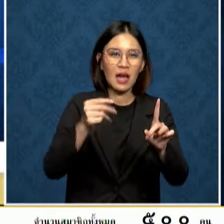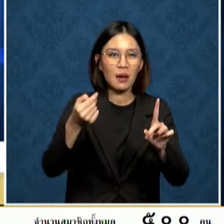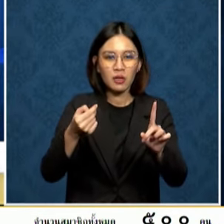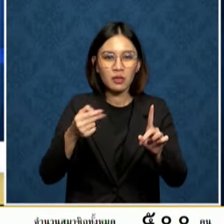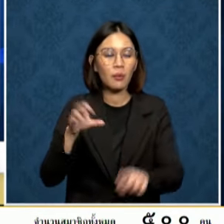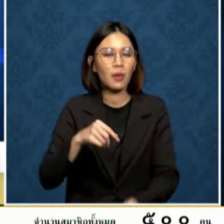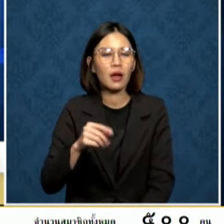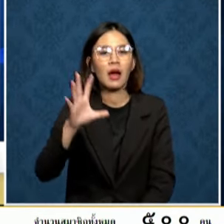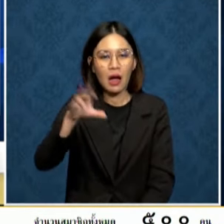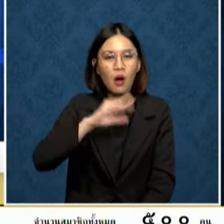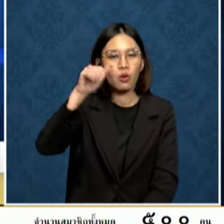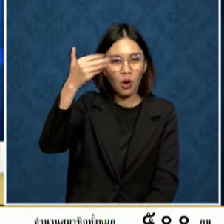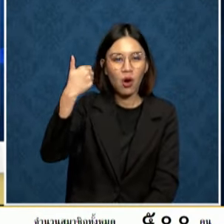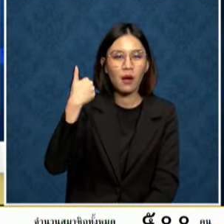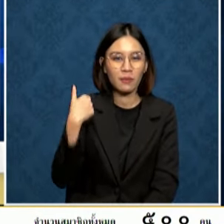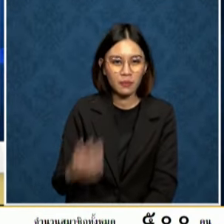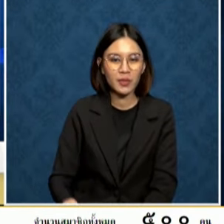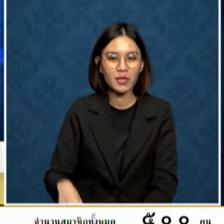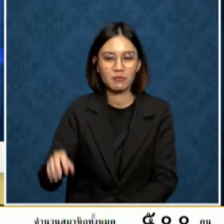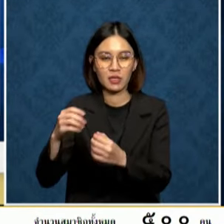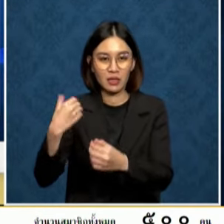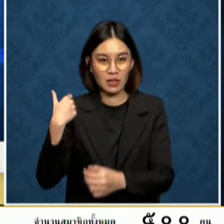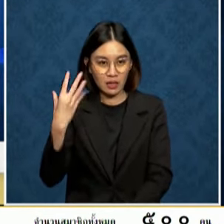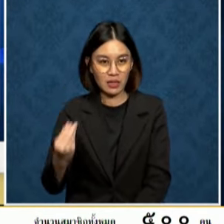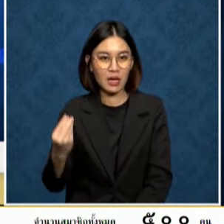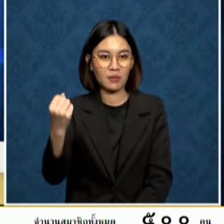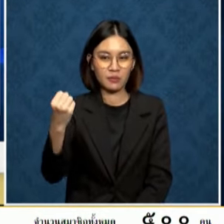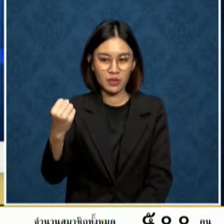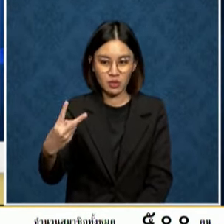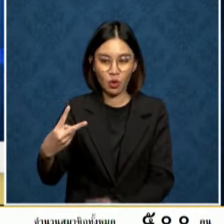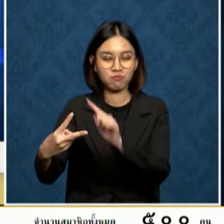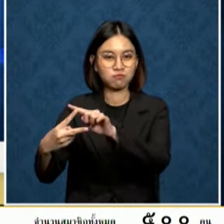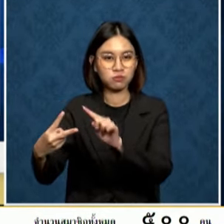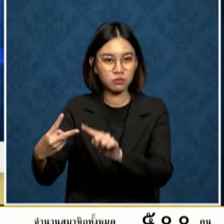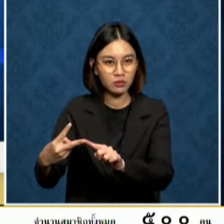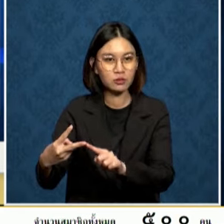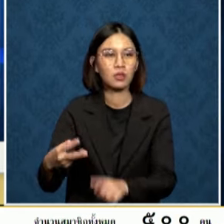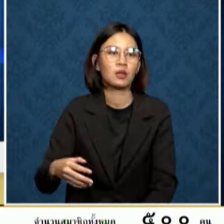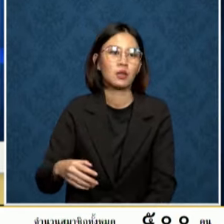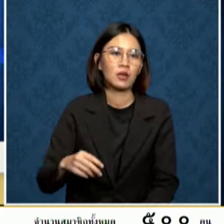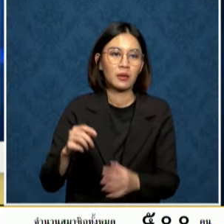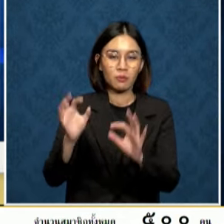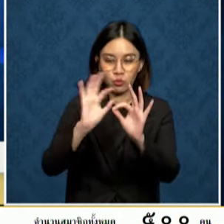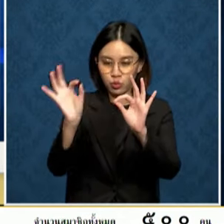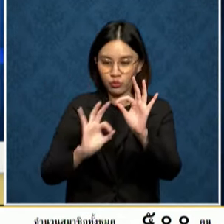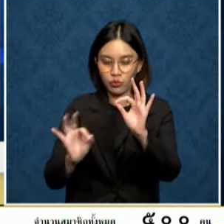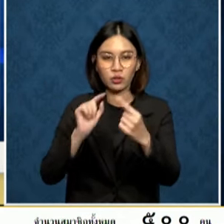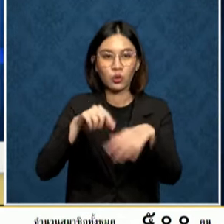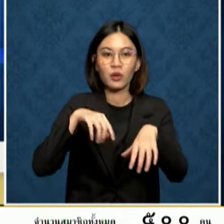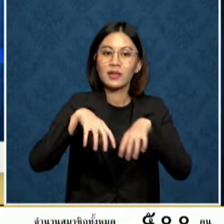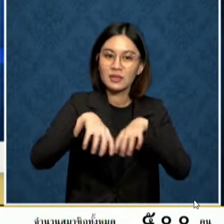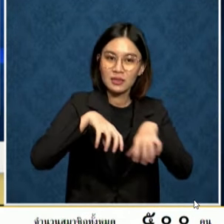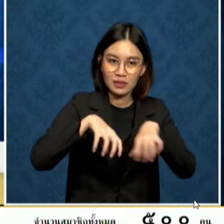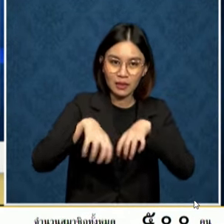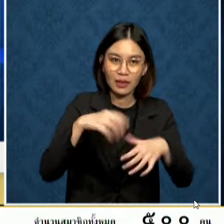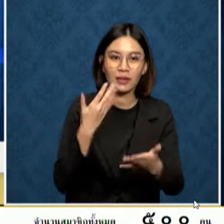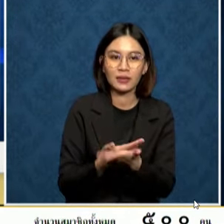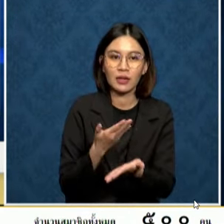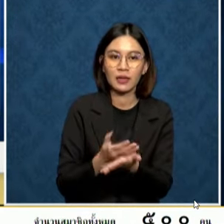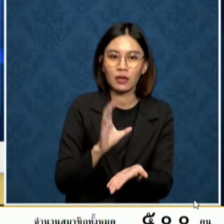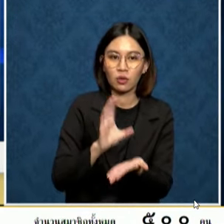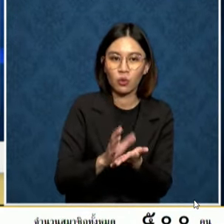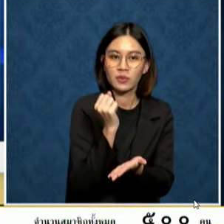นย เอามาก่อน ยัมีอก 2 ก้อนธรรมธานก้อนซ้ายเนี่ เตรียมตัวแล้ว ม